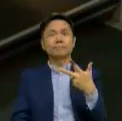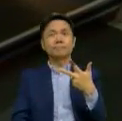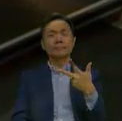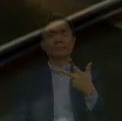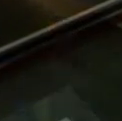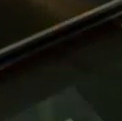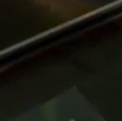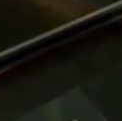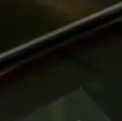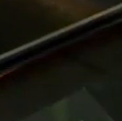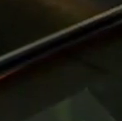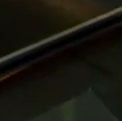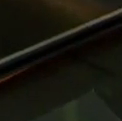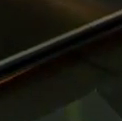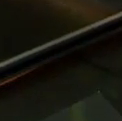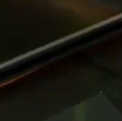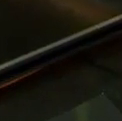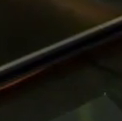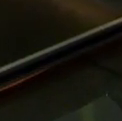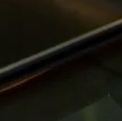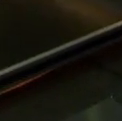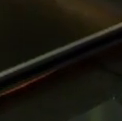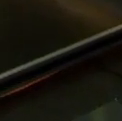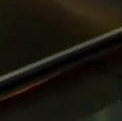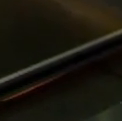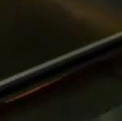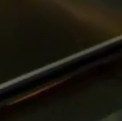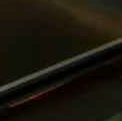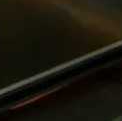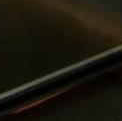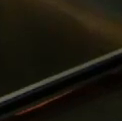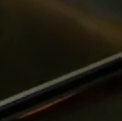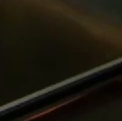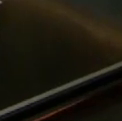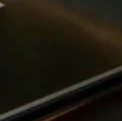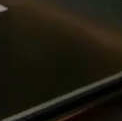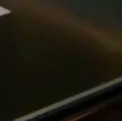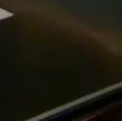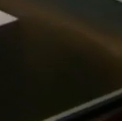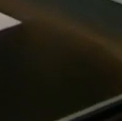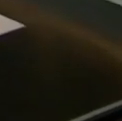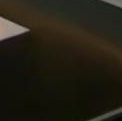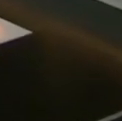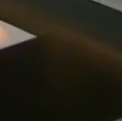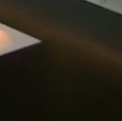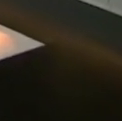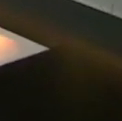lainnya untuk kita memberikan profile lebih jelas pada anda Ayo kita saksikan